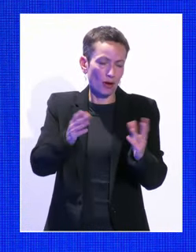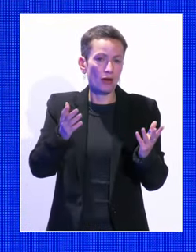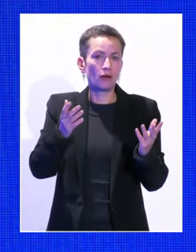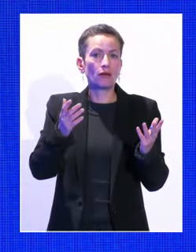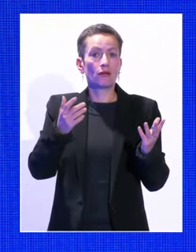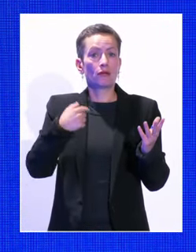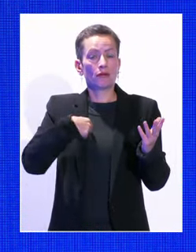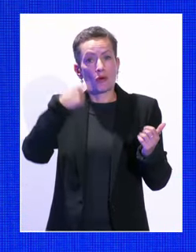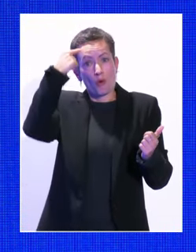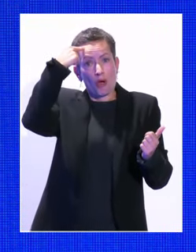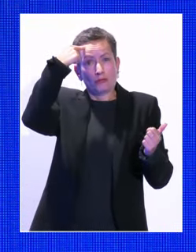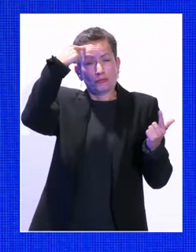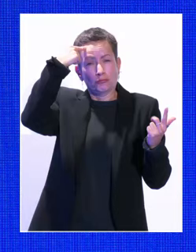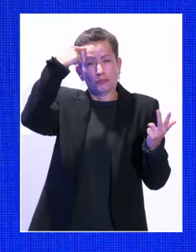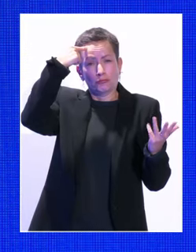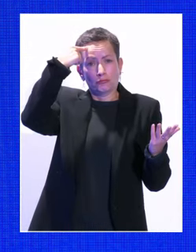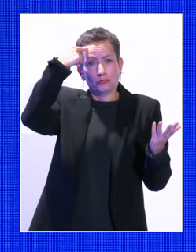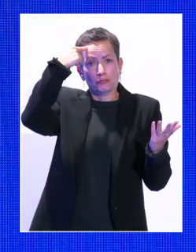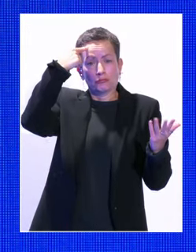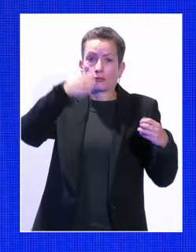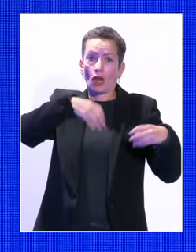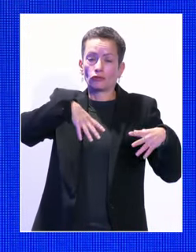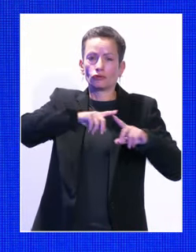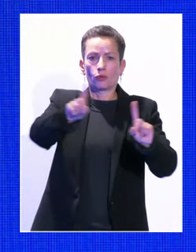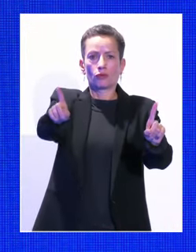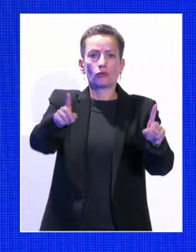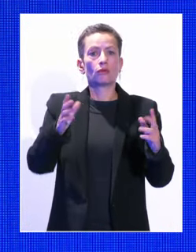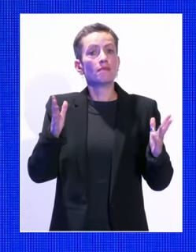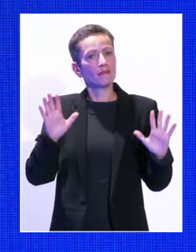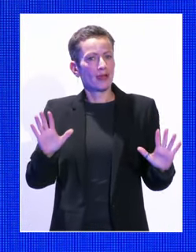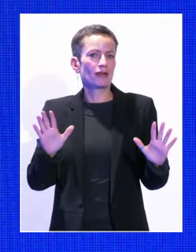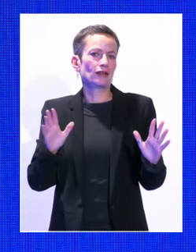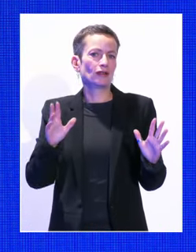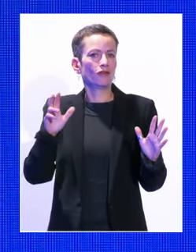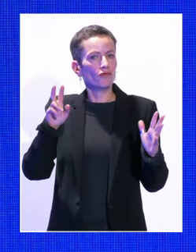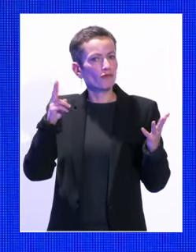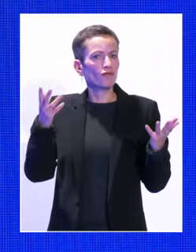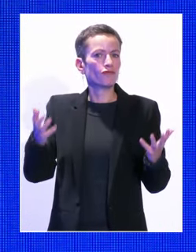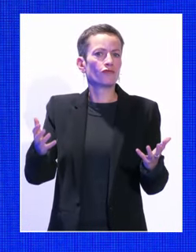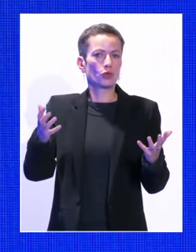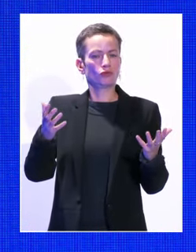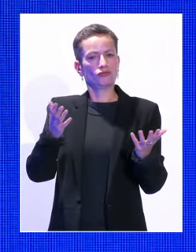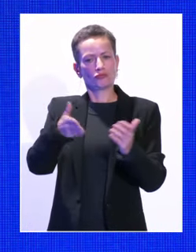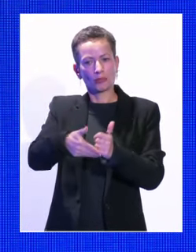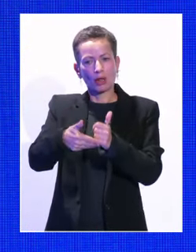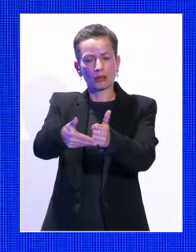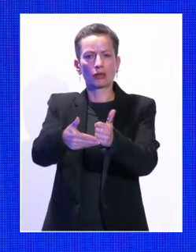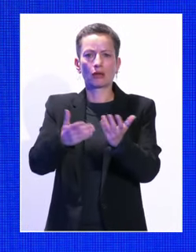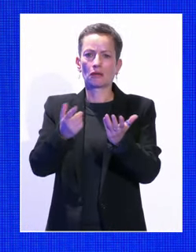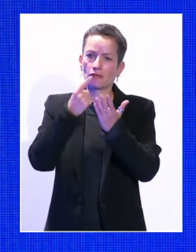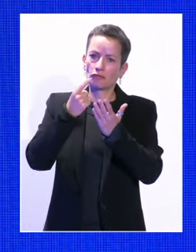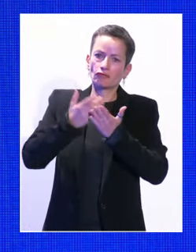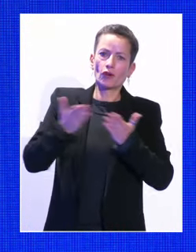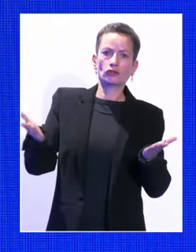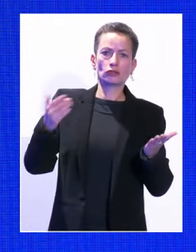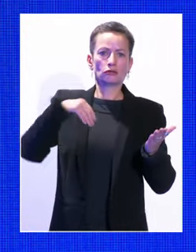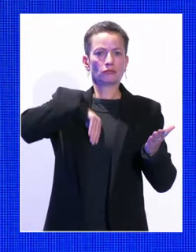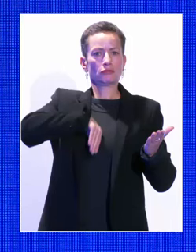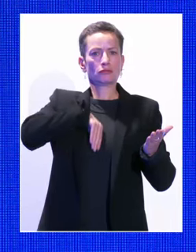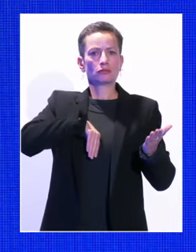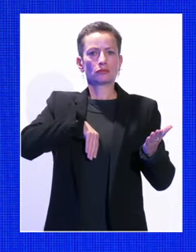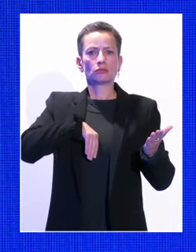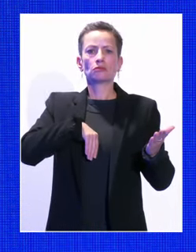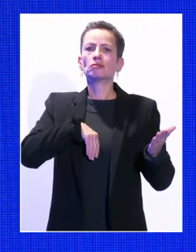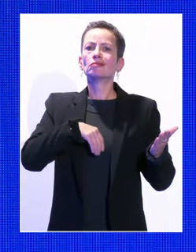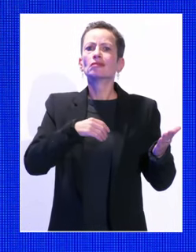à quoi nous croyons, mais nous aiderons avec franchise et désintéressement. Franchise